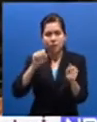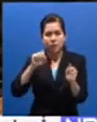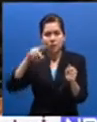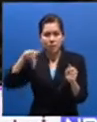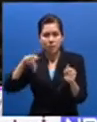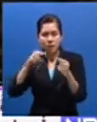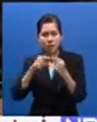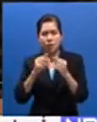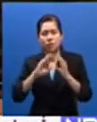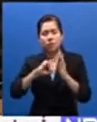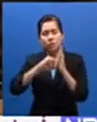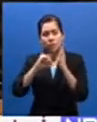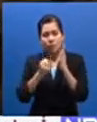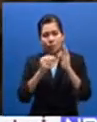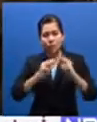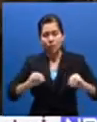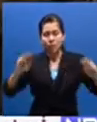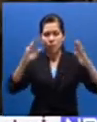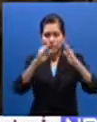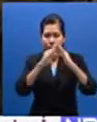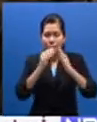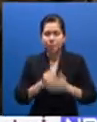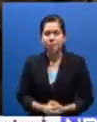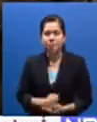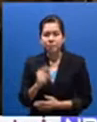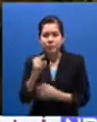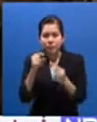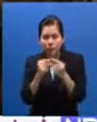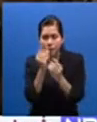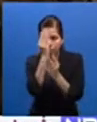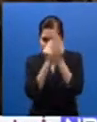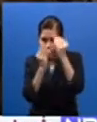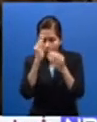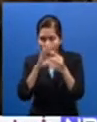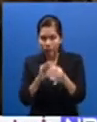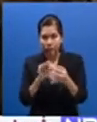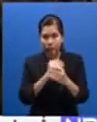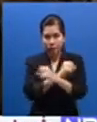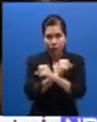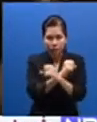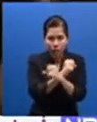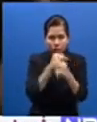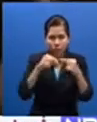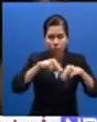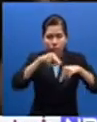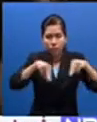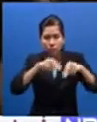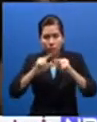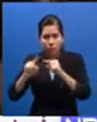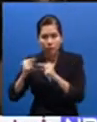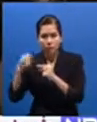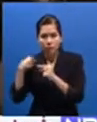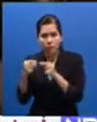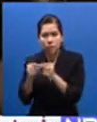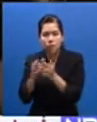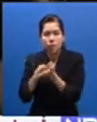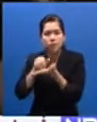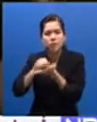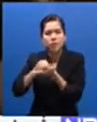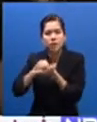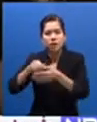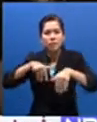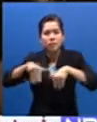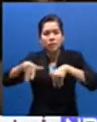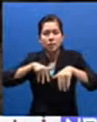การอบรมนักเรียนในร้อยเป็นสิ่งจำเป็นที่ต้องให้มีการศึกษาหลักสูตรด้านการปราบปรามการสืบสวนและการให้บริการประชาชนซึ่ง